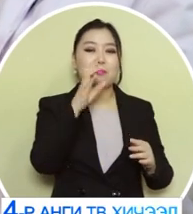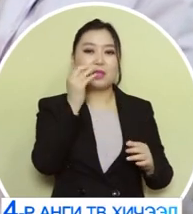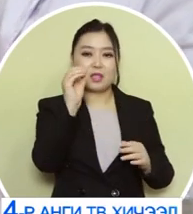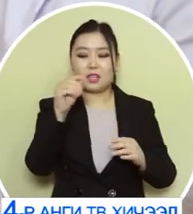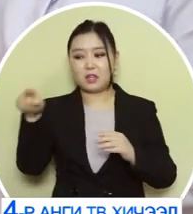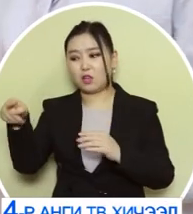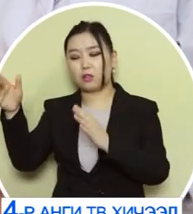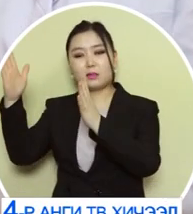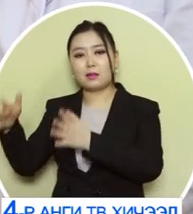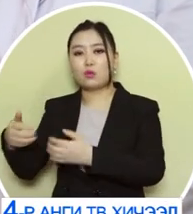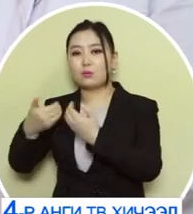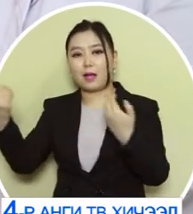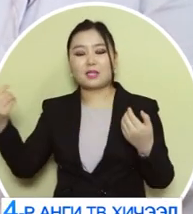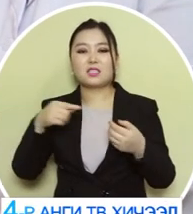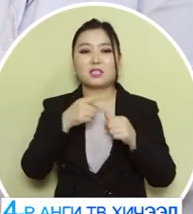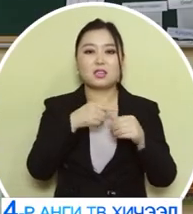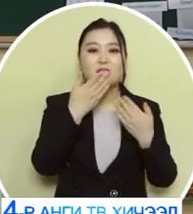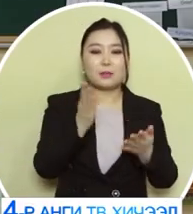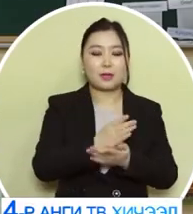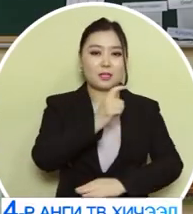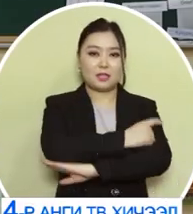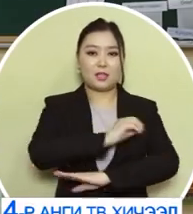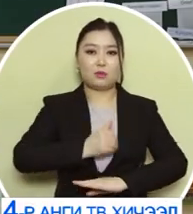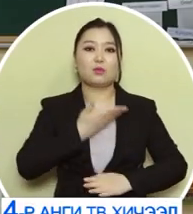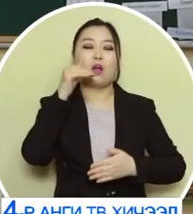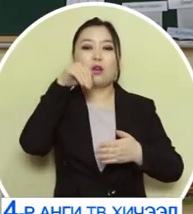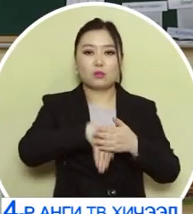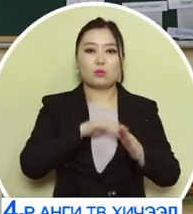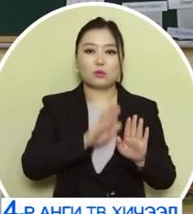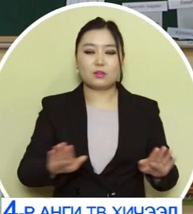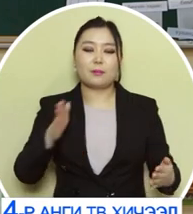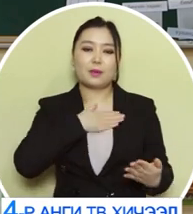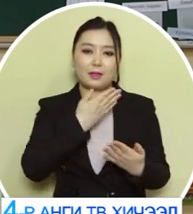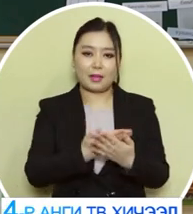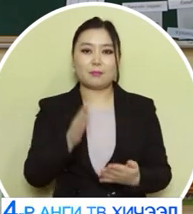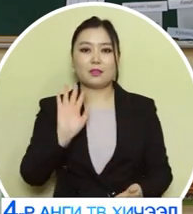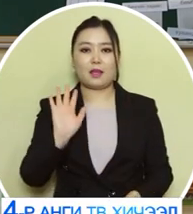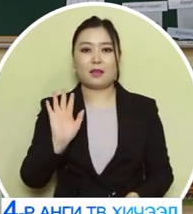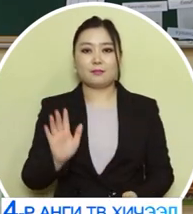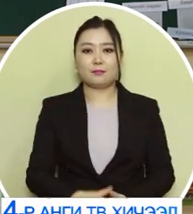Сабағымызға белсене қатысқандарыңыз үшін рахмет.